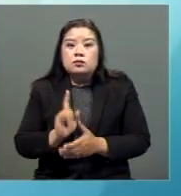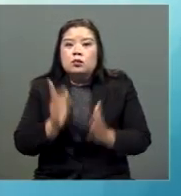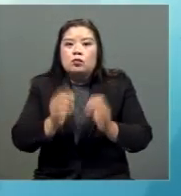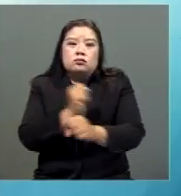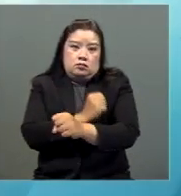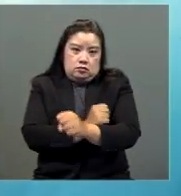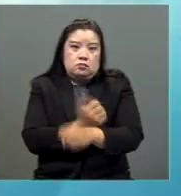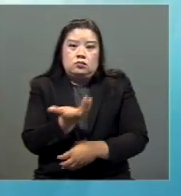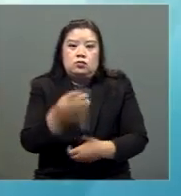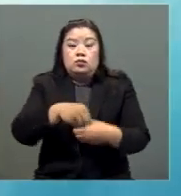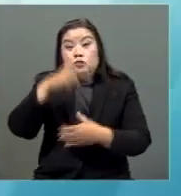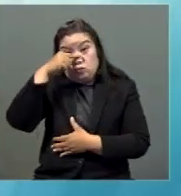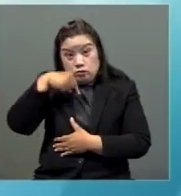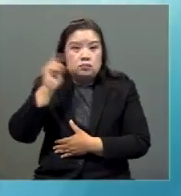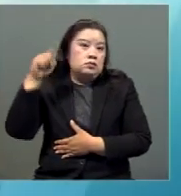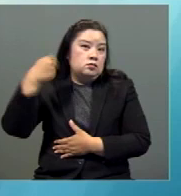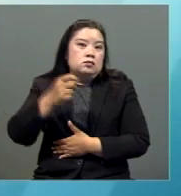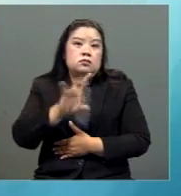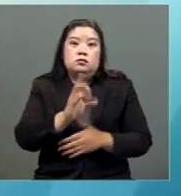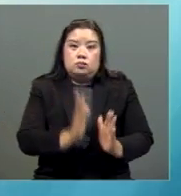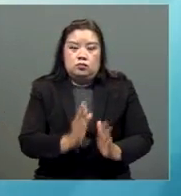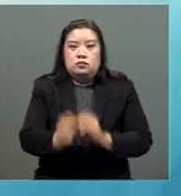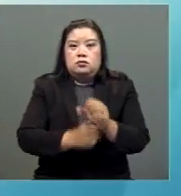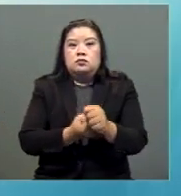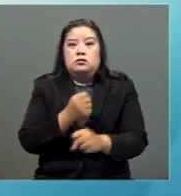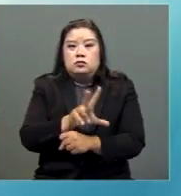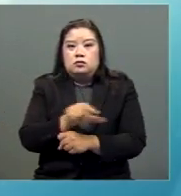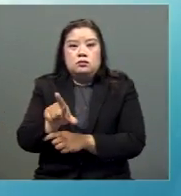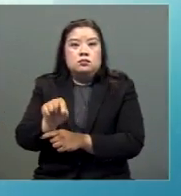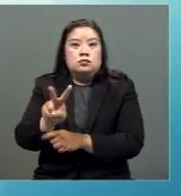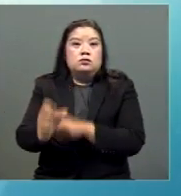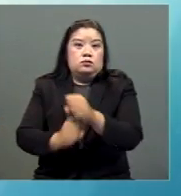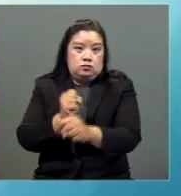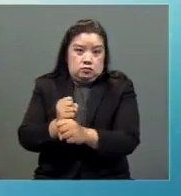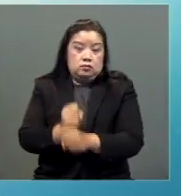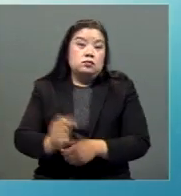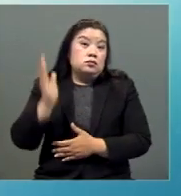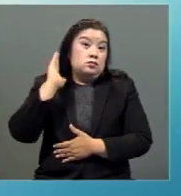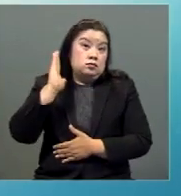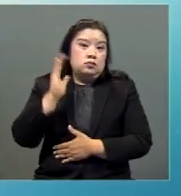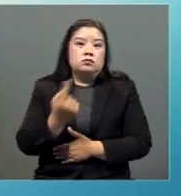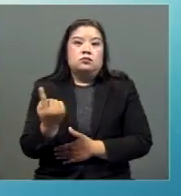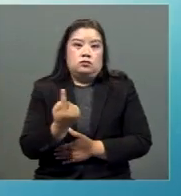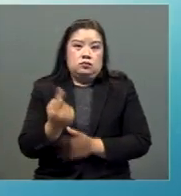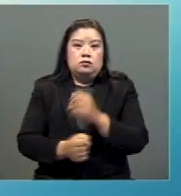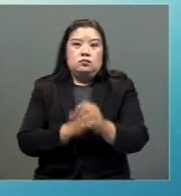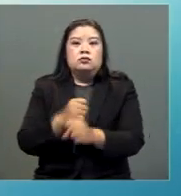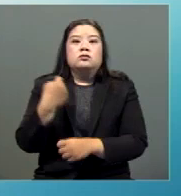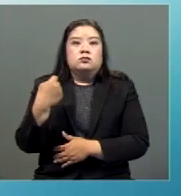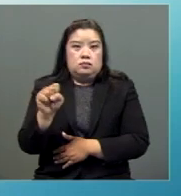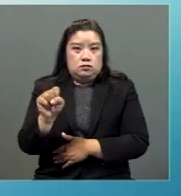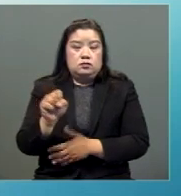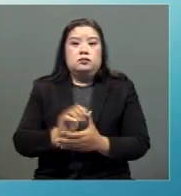รายเป็นคนต่างด้าวทั้งหมดนะครับเพศหญิงทั้งหมด17รายอายุระหว่าง 13ถึง 22ปีแล้วก็เพศชาย 1รายอายุ 10